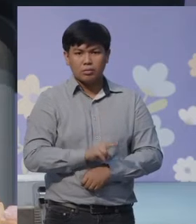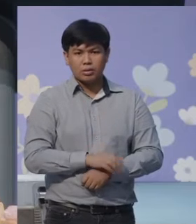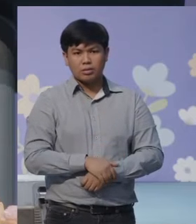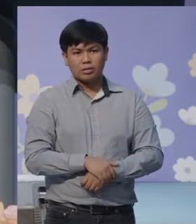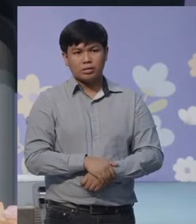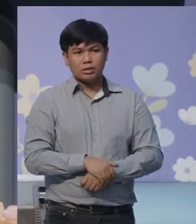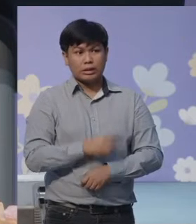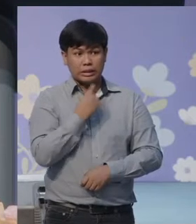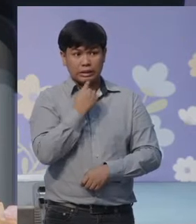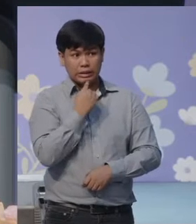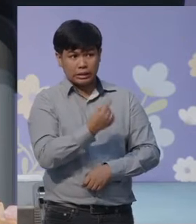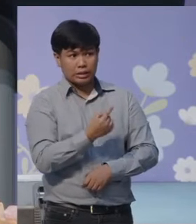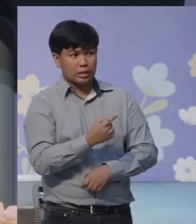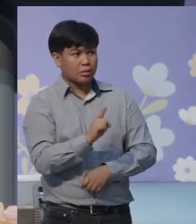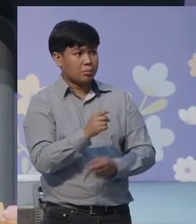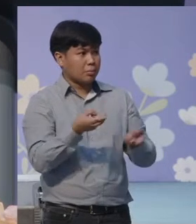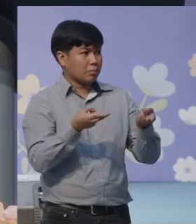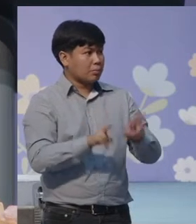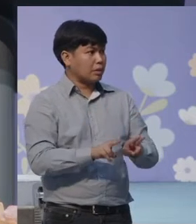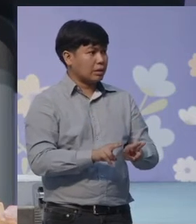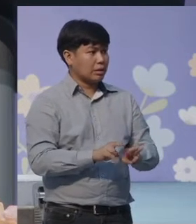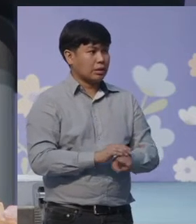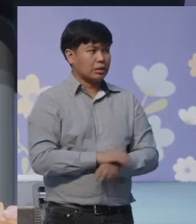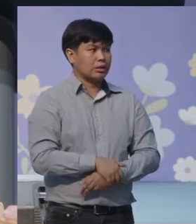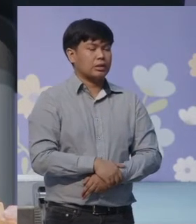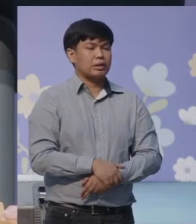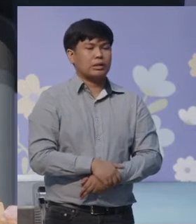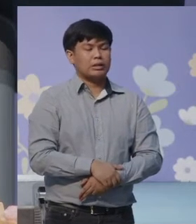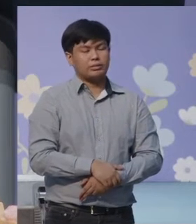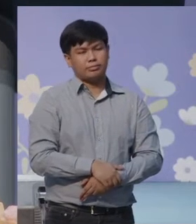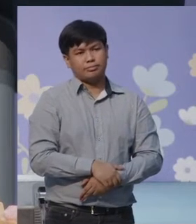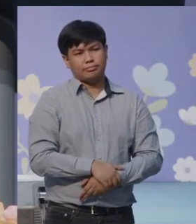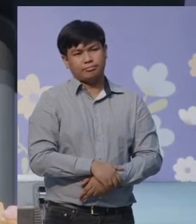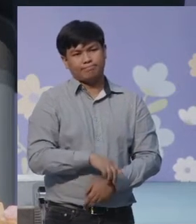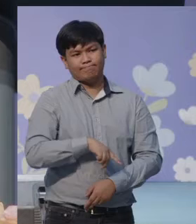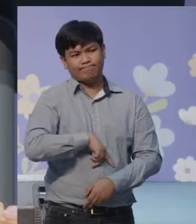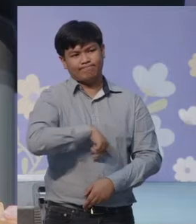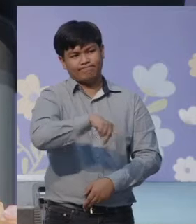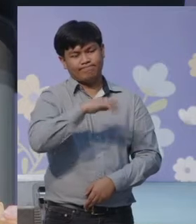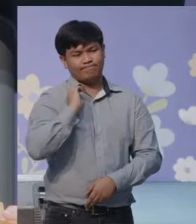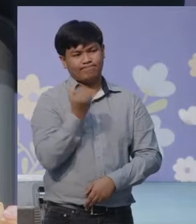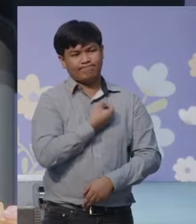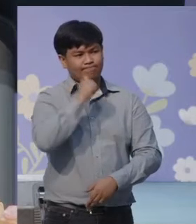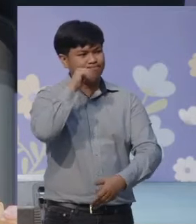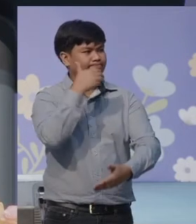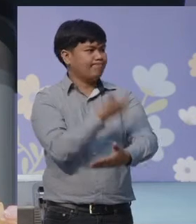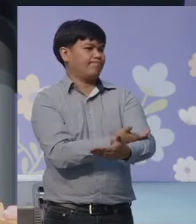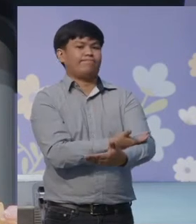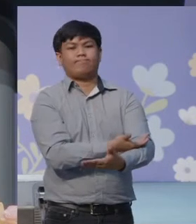At sinabi niya kung ano yung problema. Buntis na raw si Joanna.